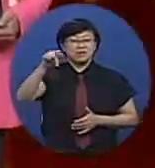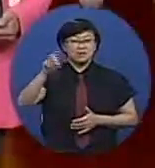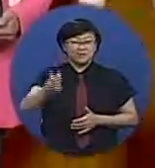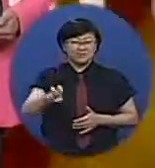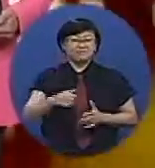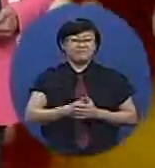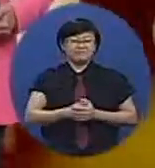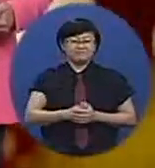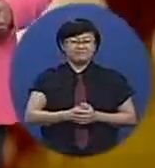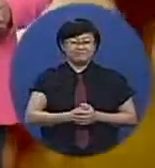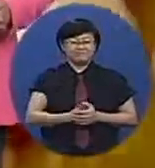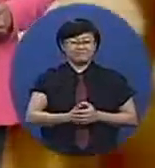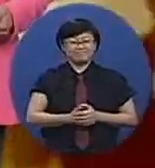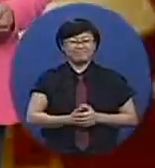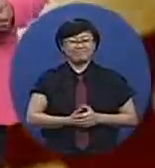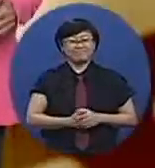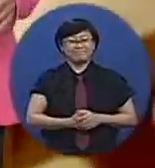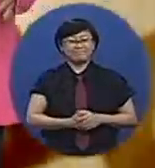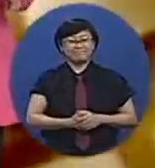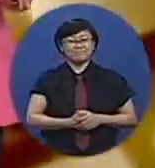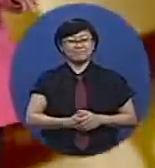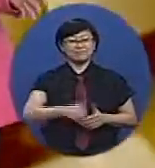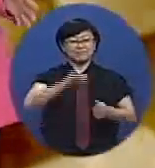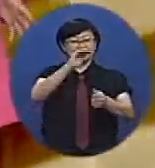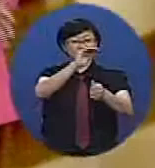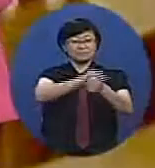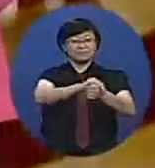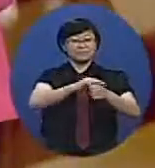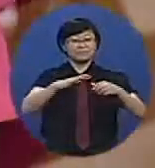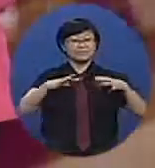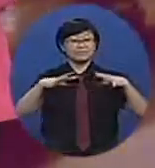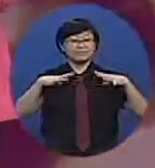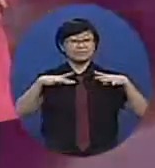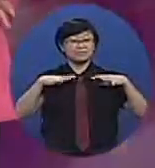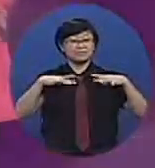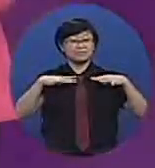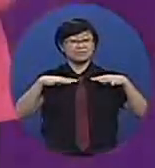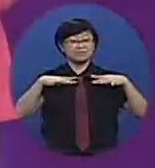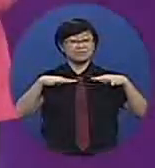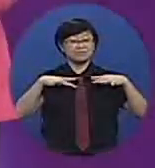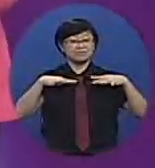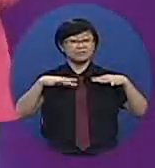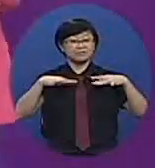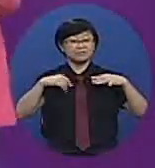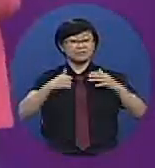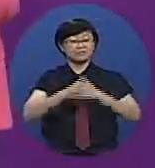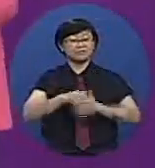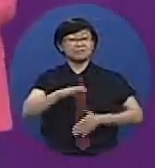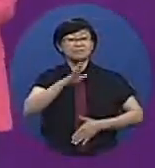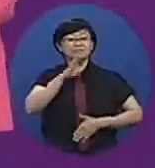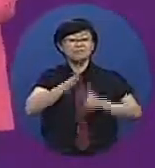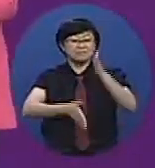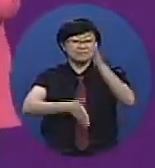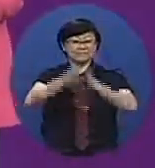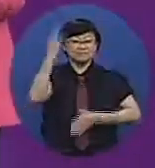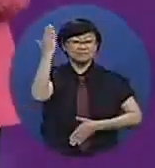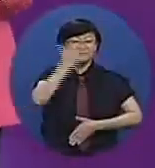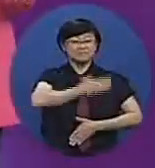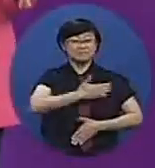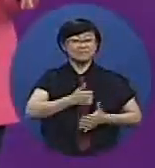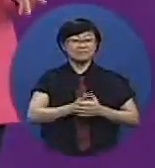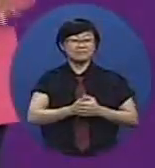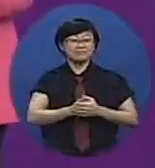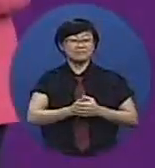원점녀. 네. 예. 경주 한번 자랑을 좀 해주시죠. 경주는 진짜 네. 도시가 깨끗하고 우리나라